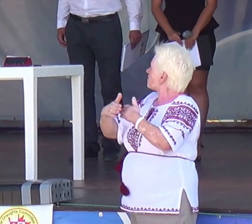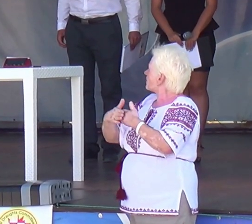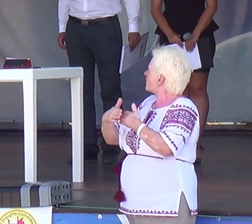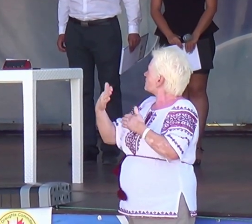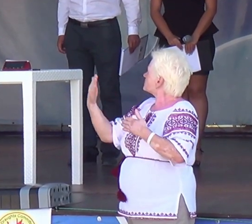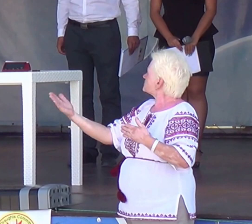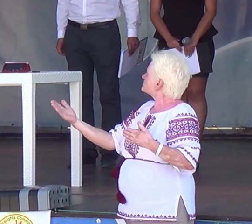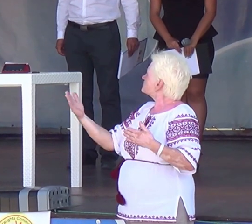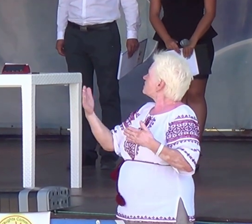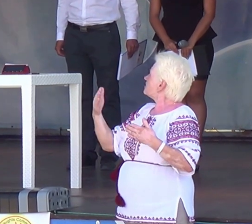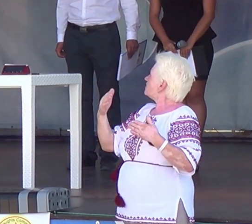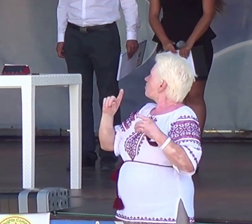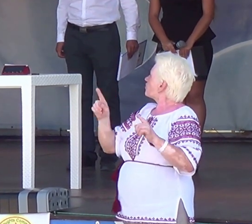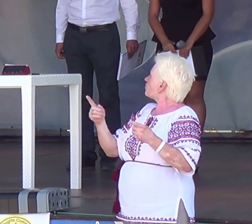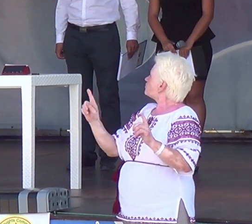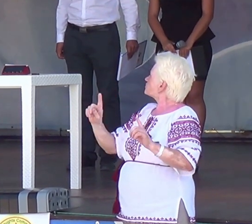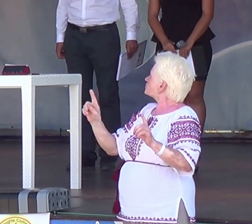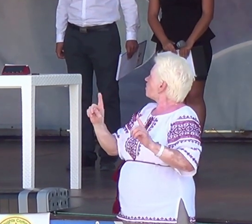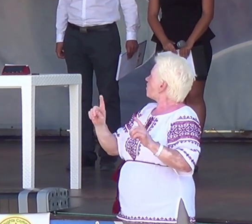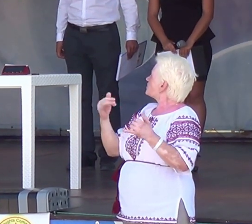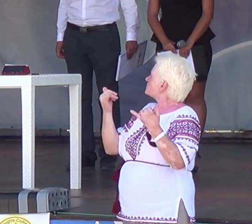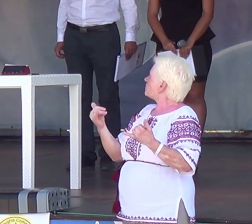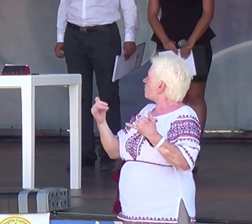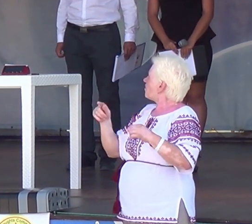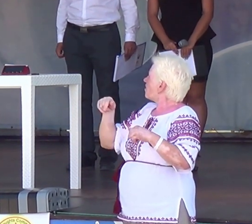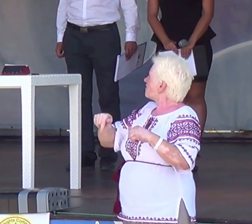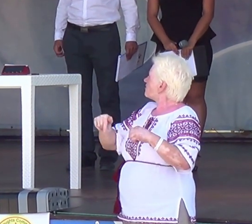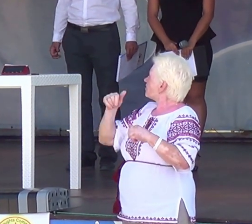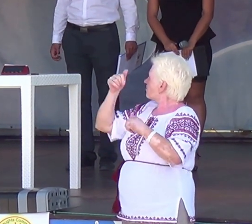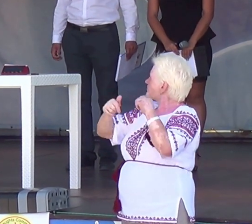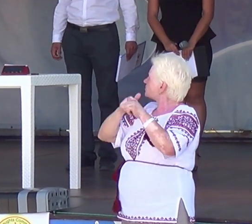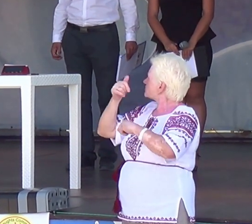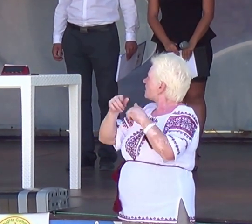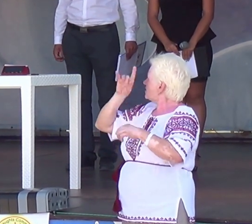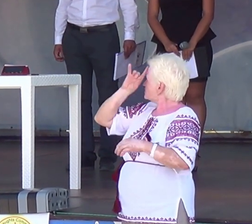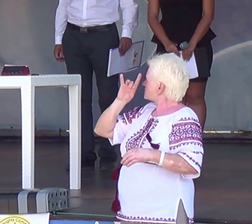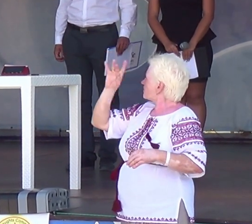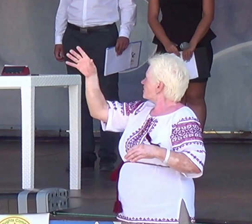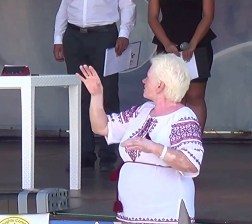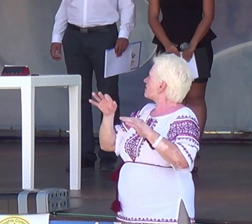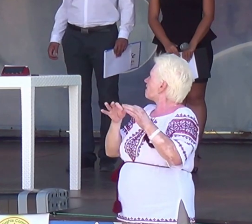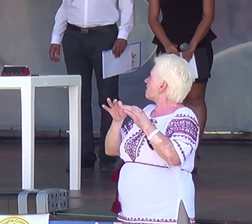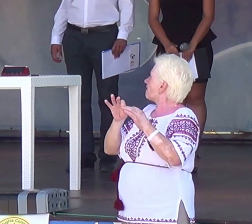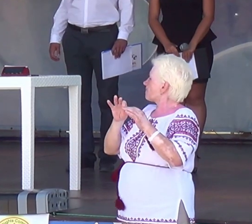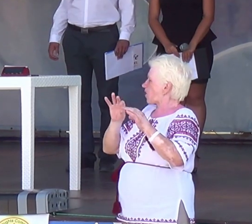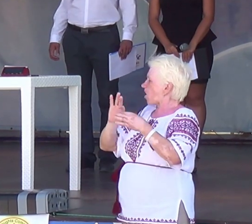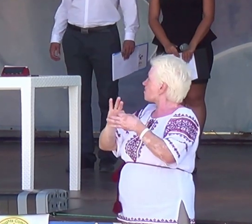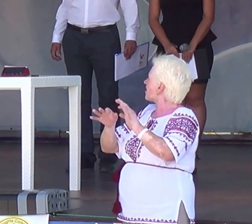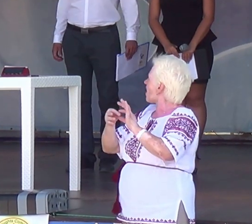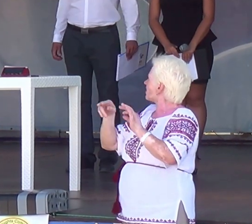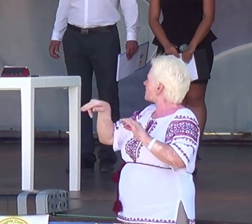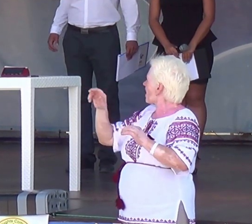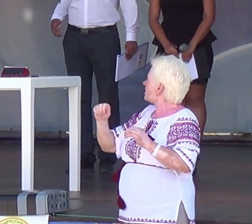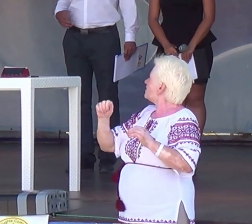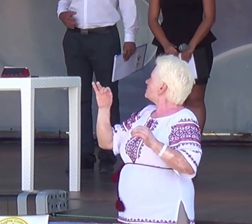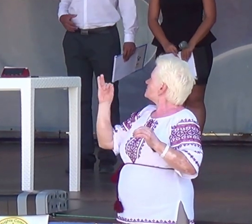переименовать его в Рио Крального, потому что вот сегодня, в этом году проходит знаменитое спортивное событие, это Олимпиада в Бразилии,